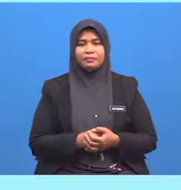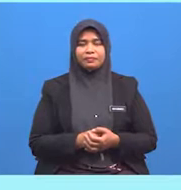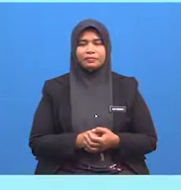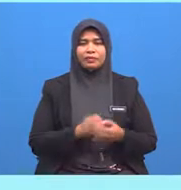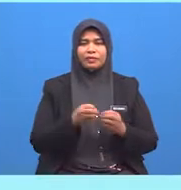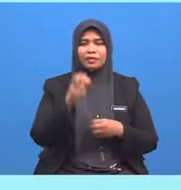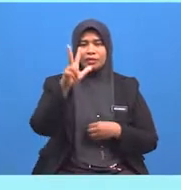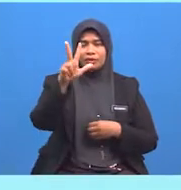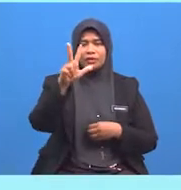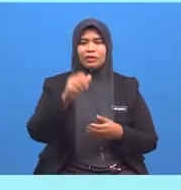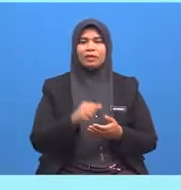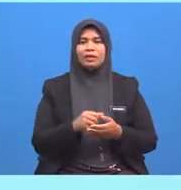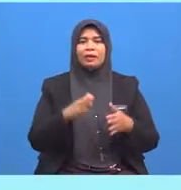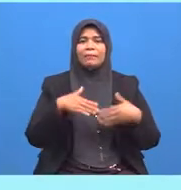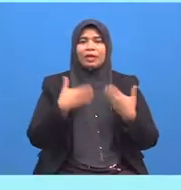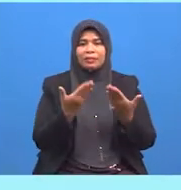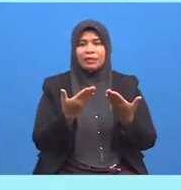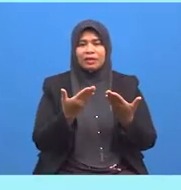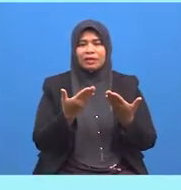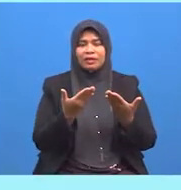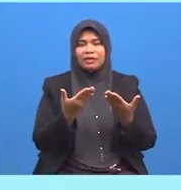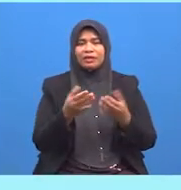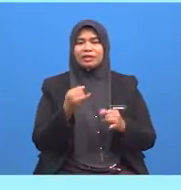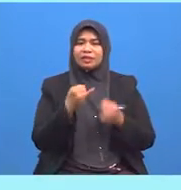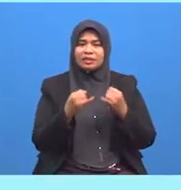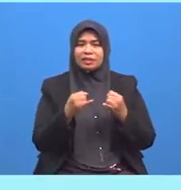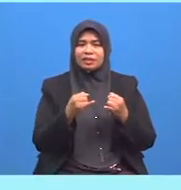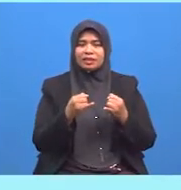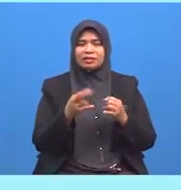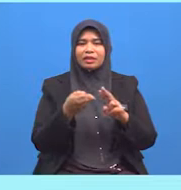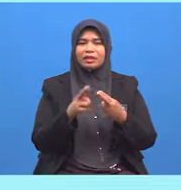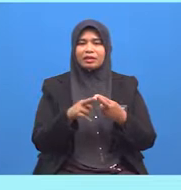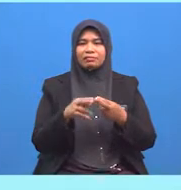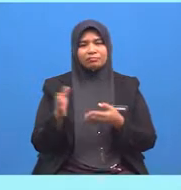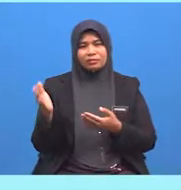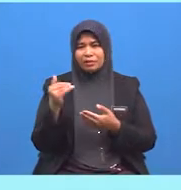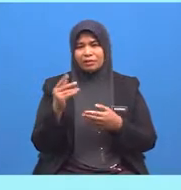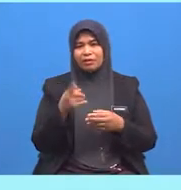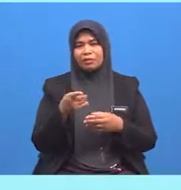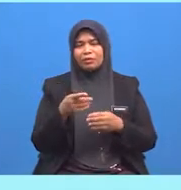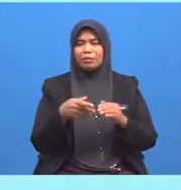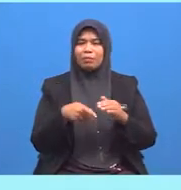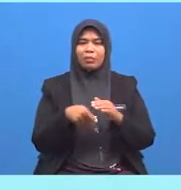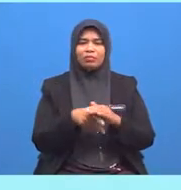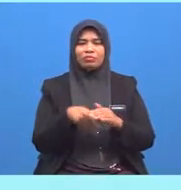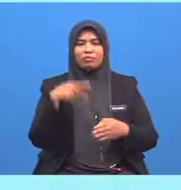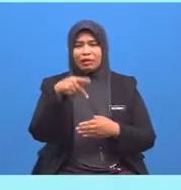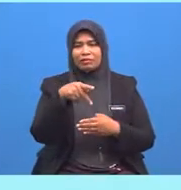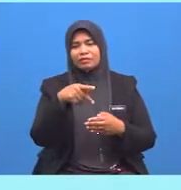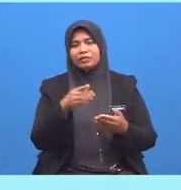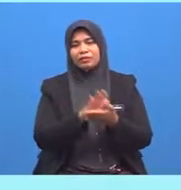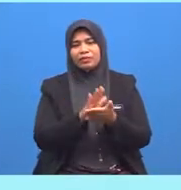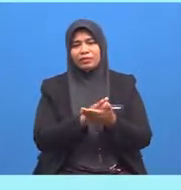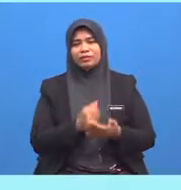MP3 Bagaimana bule jikir akan mengajak kamu ponteng sekolah Apakah